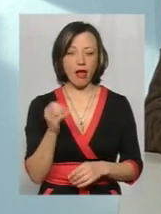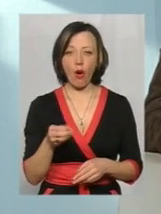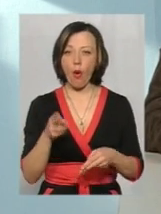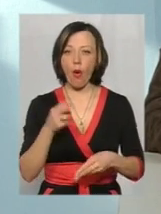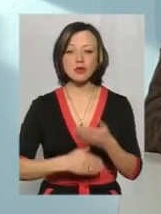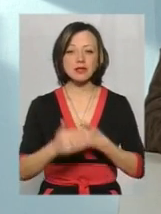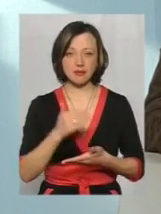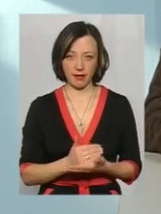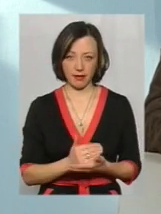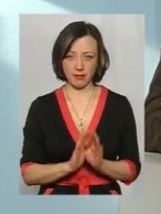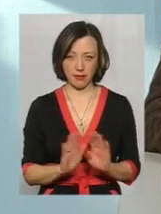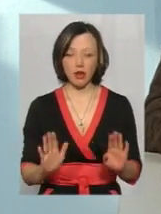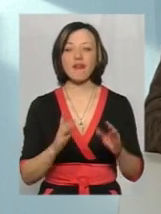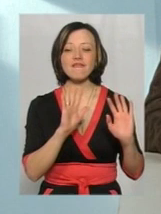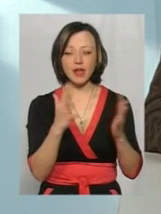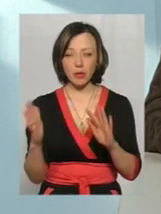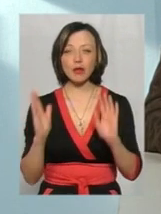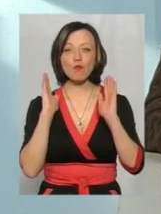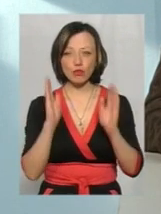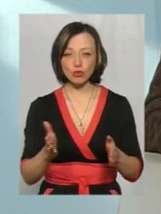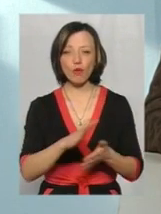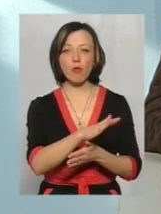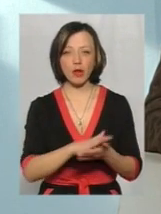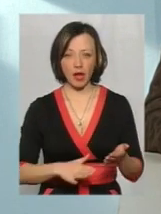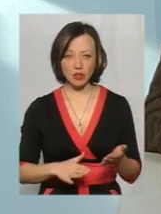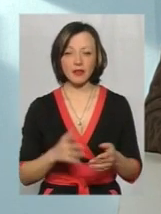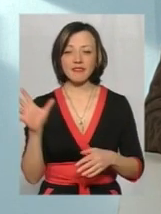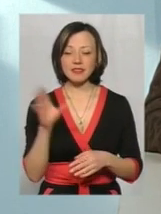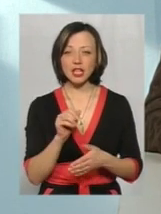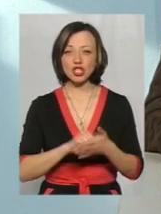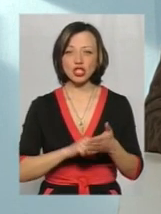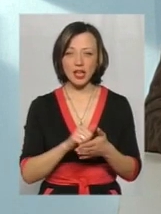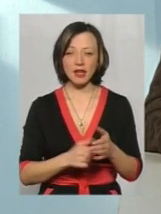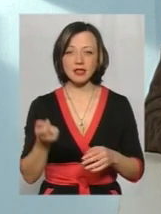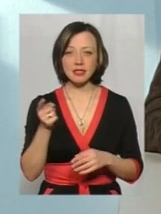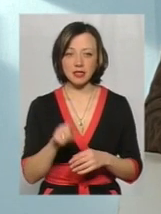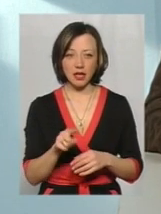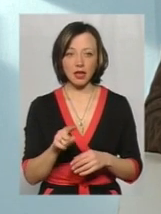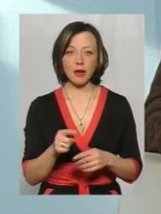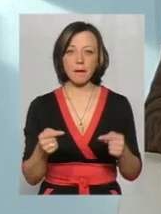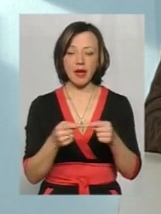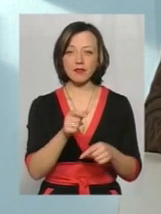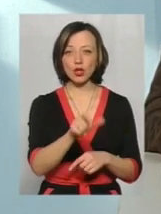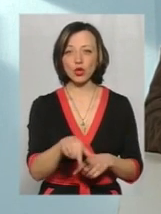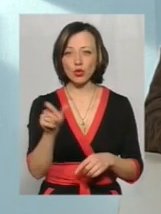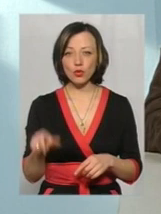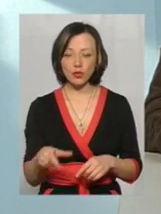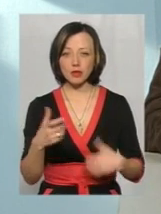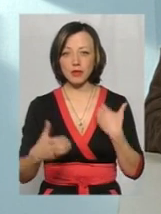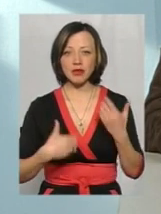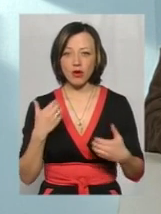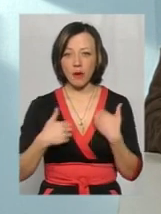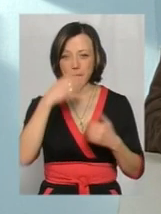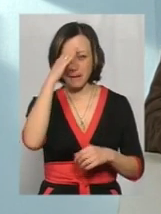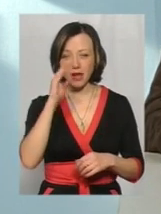Такі випадки будуть і в подальшому. Все через те, що, ну, певні люди підігрівають батьківську